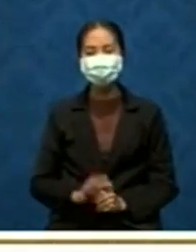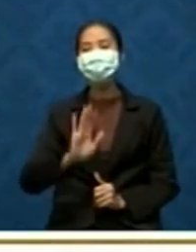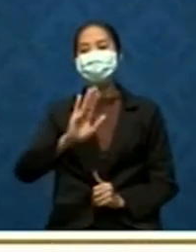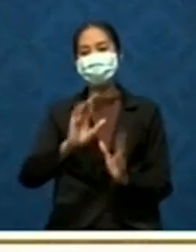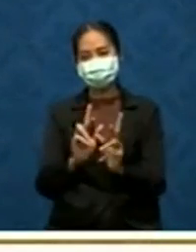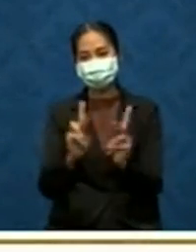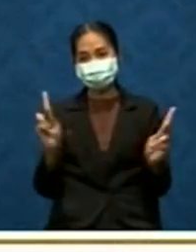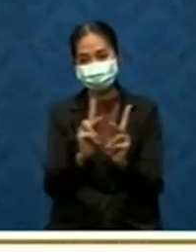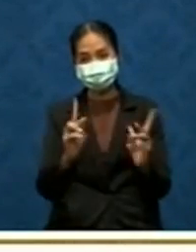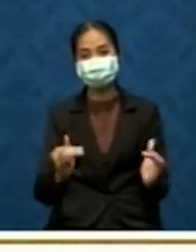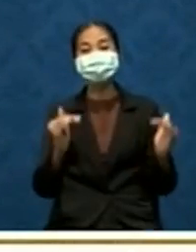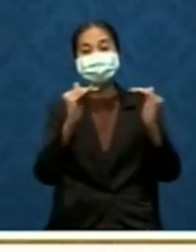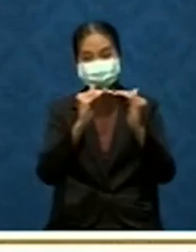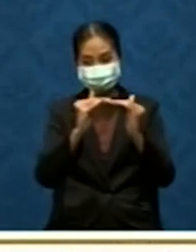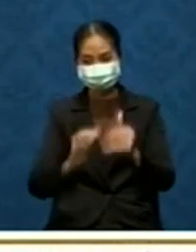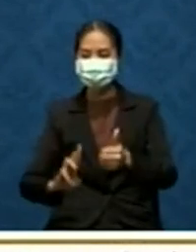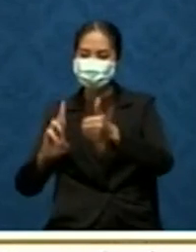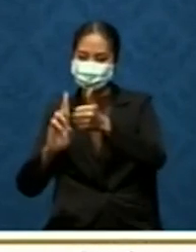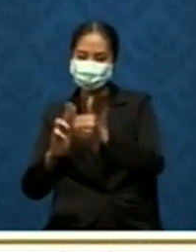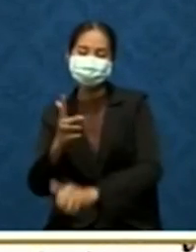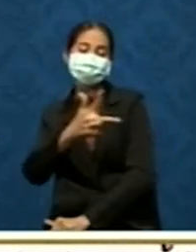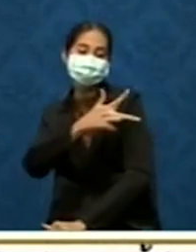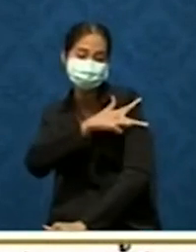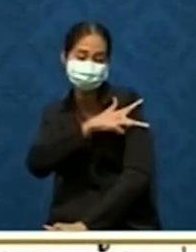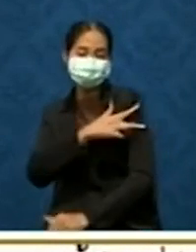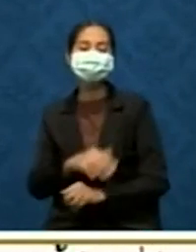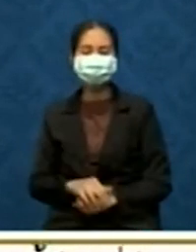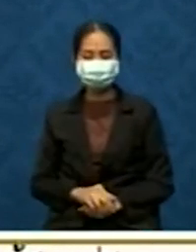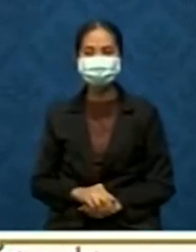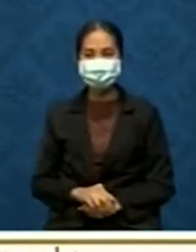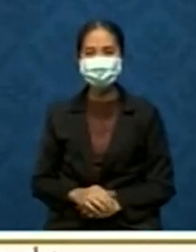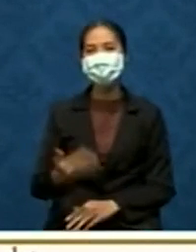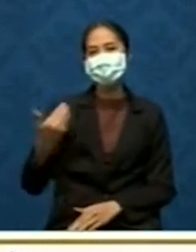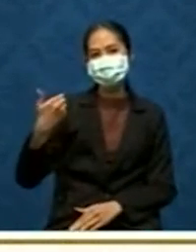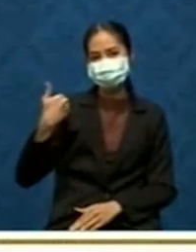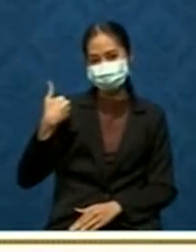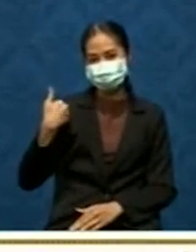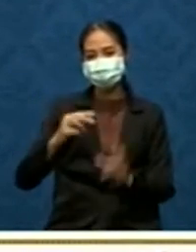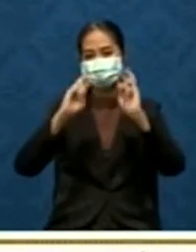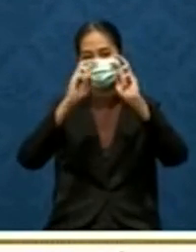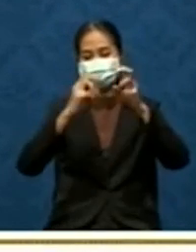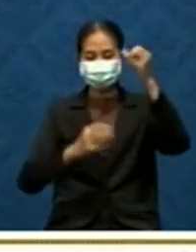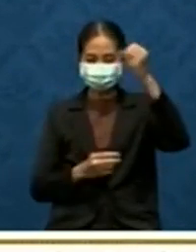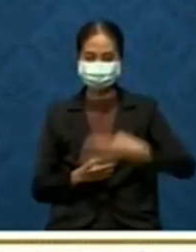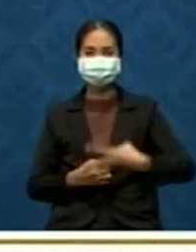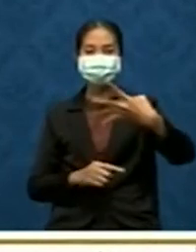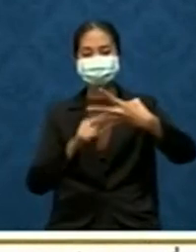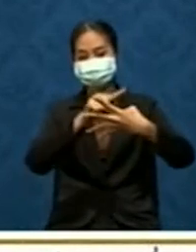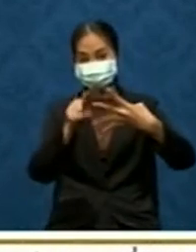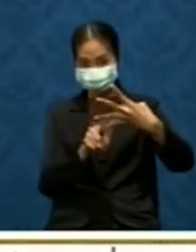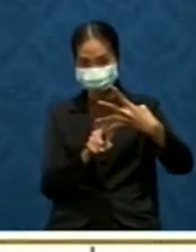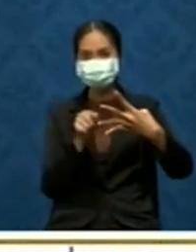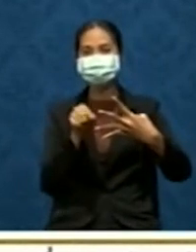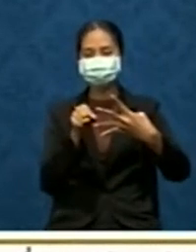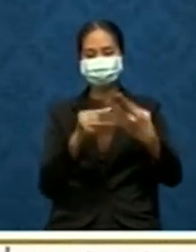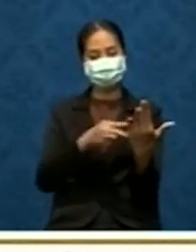ษยชนและท่านรองศาสตราจารย์ดร.ปริญญานะครับก็มี4ประเด็นนะครับมี4ประเด็นผมขออนุญาต